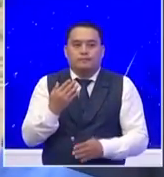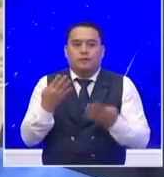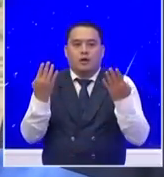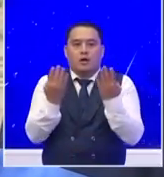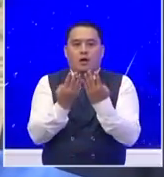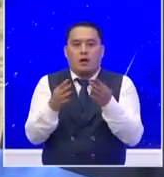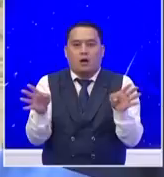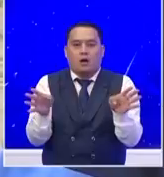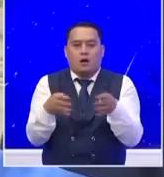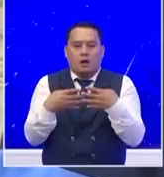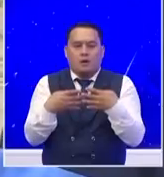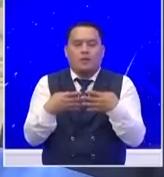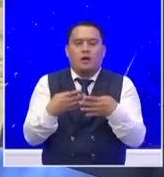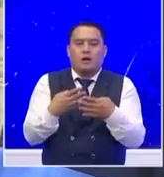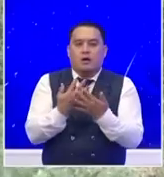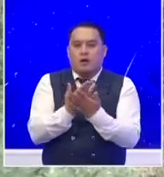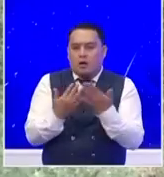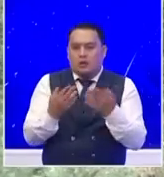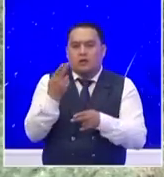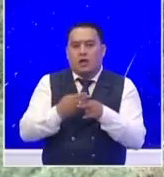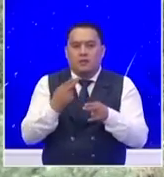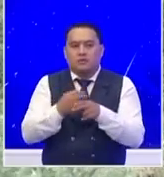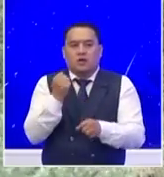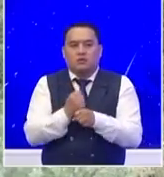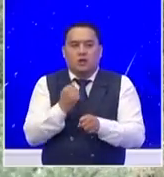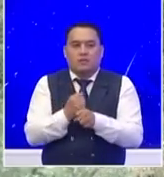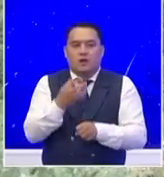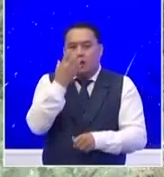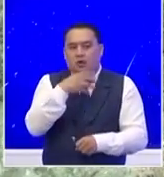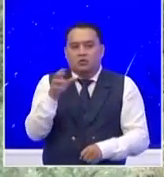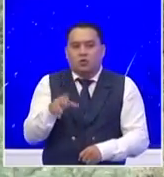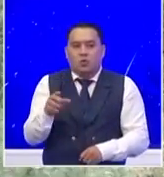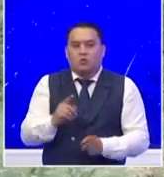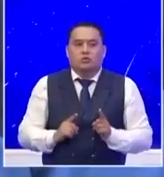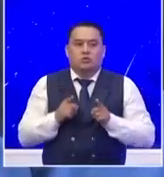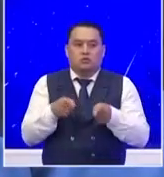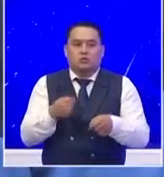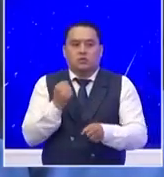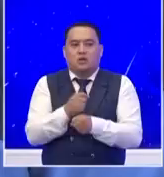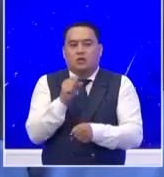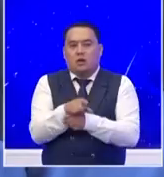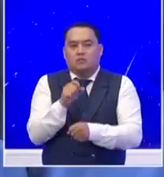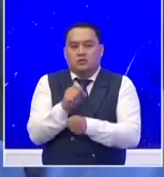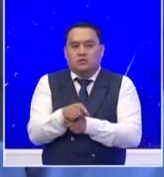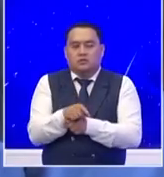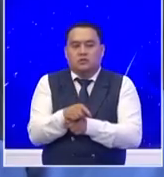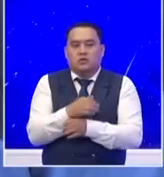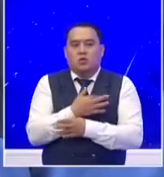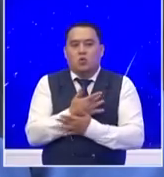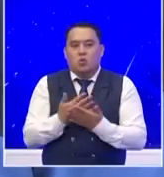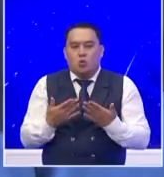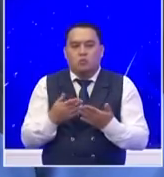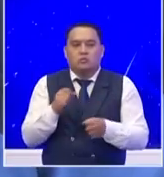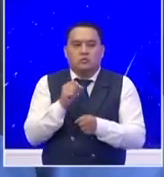түседі, пештің бұйымдары, сондай темірден жасалатын бұйымдардың бәрі осында кеп түседі. Тапсырысқа көп нәрсе